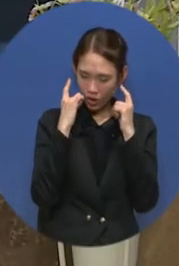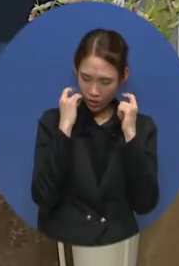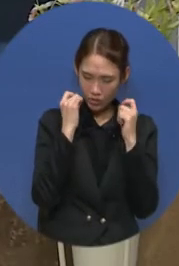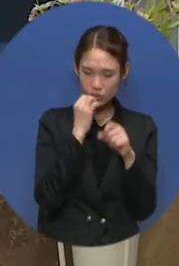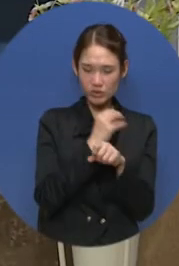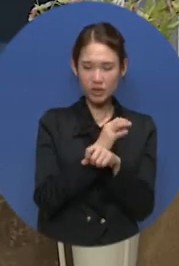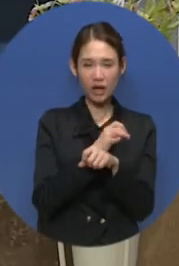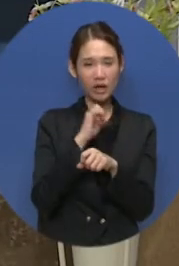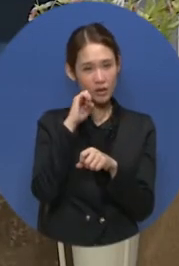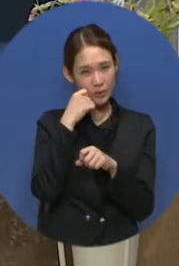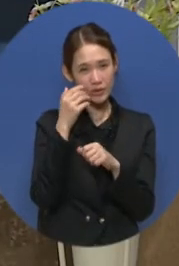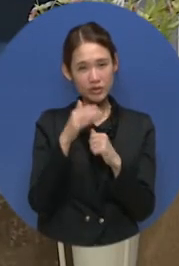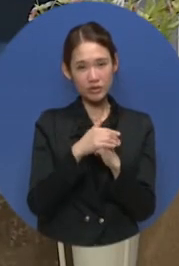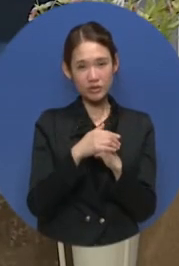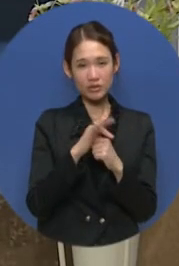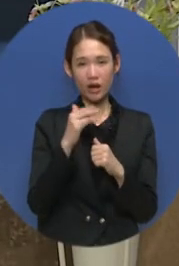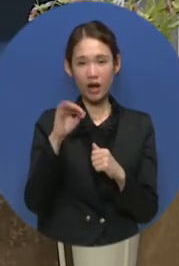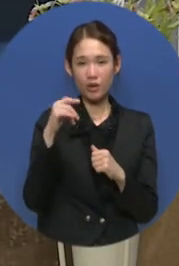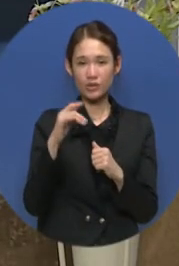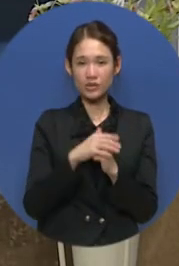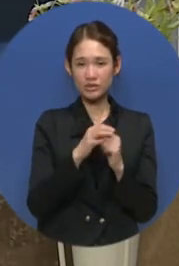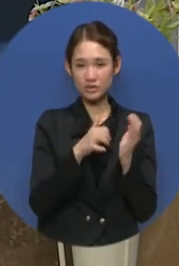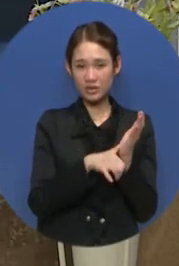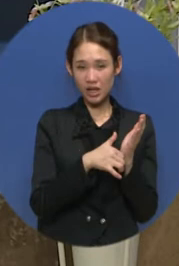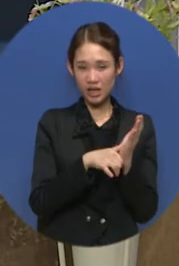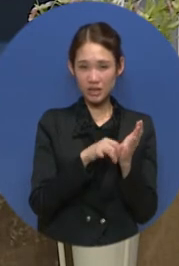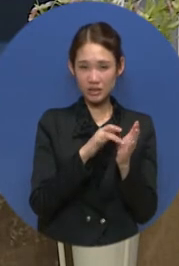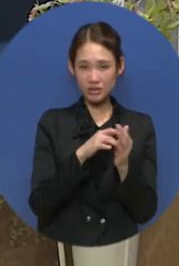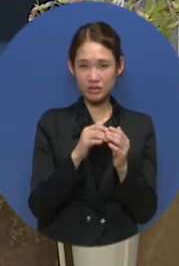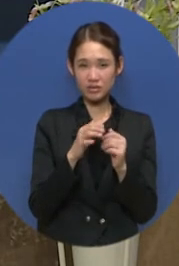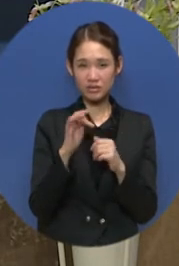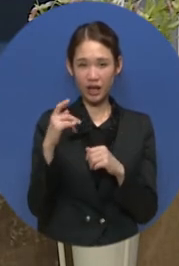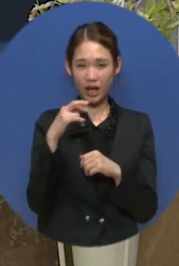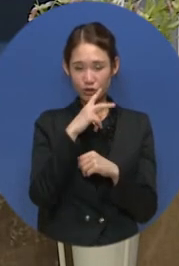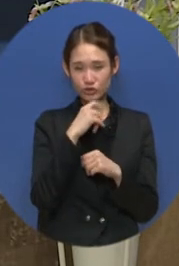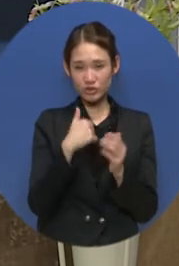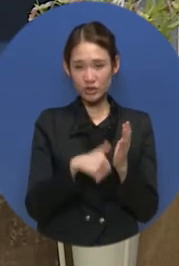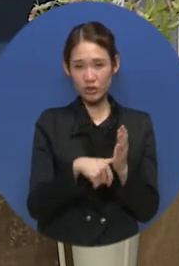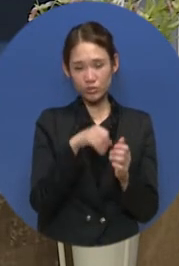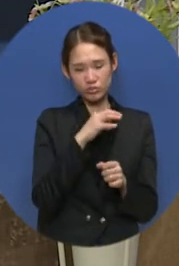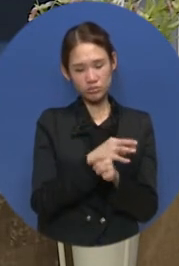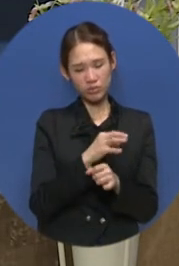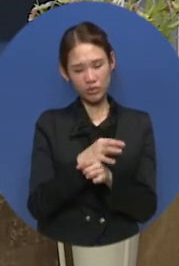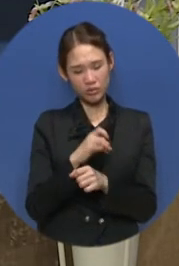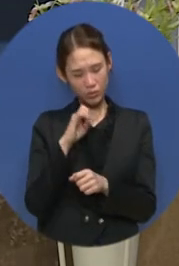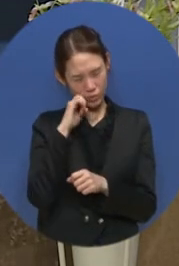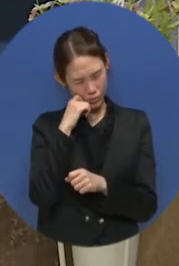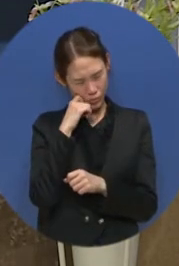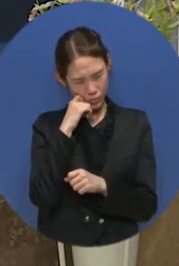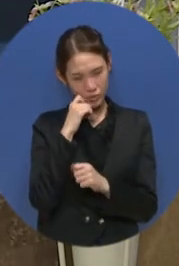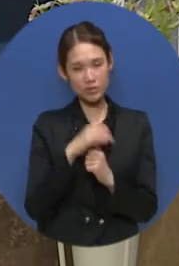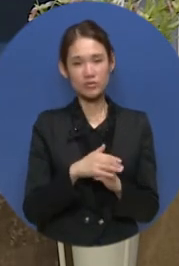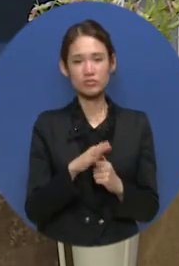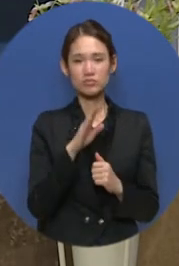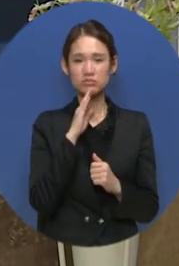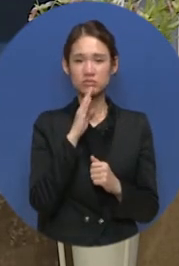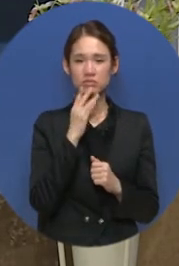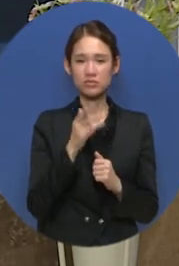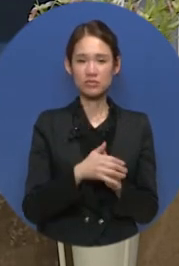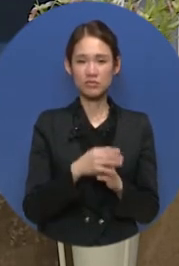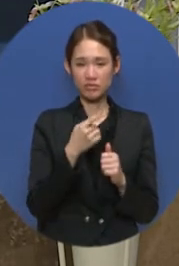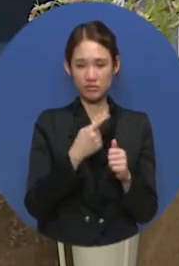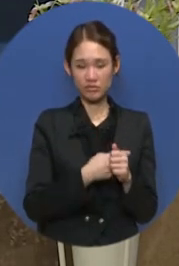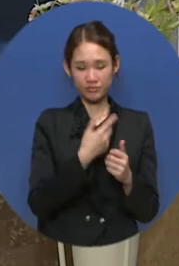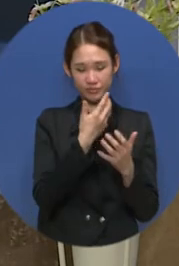구하기가 힘들었지만 알코올 세정제라든지 뭐 이런 그 또 항균 제품도 구하기가 굉장히 어려웠는데 맞습니다. 네. 이렇게 또